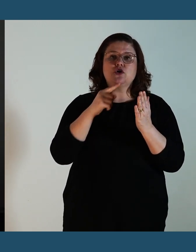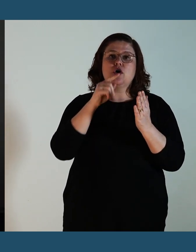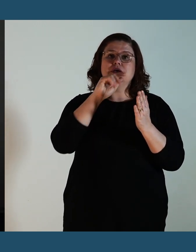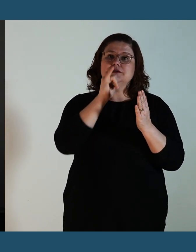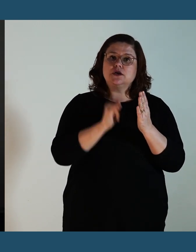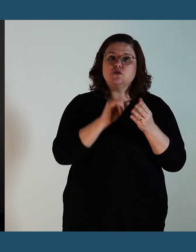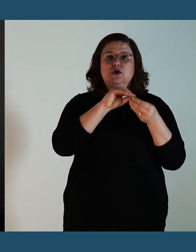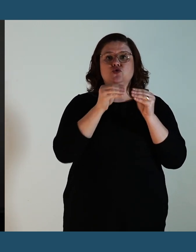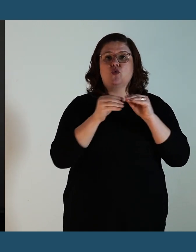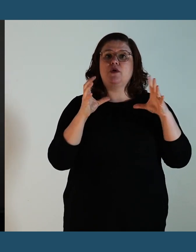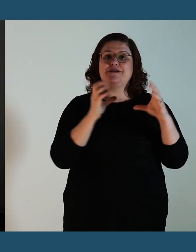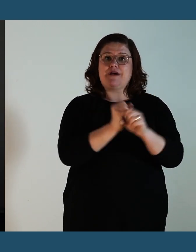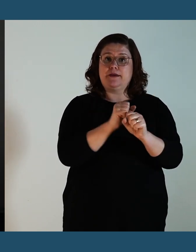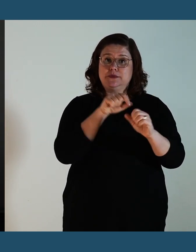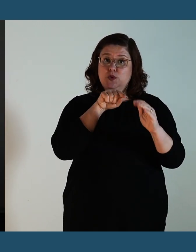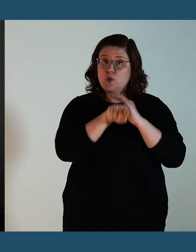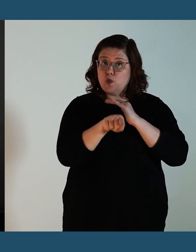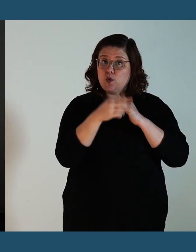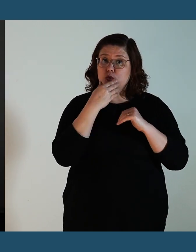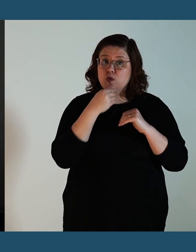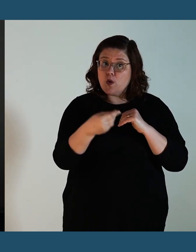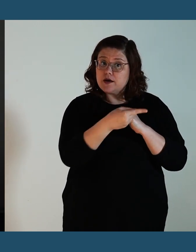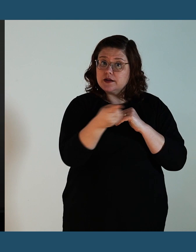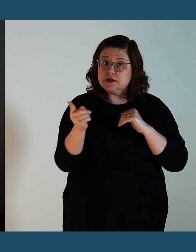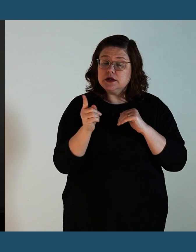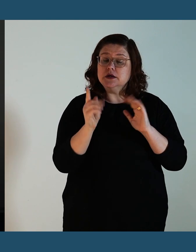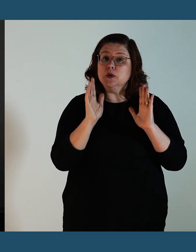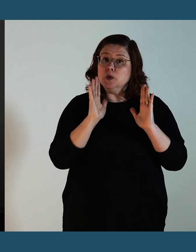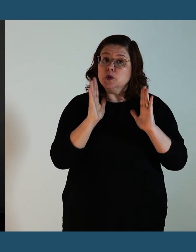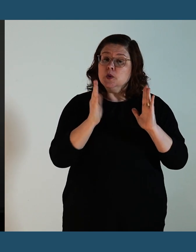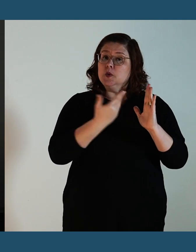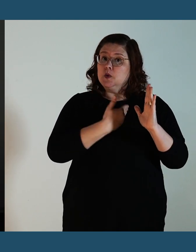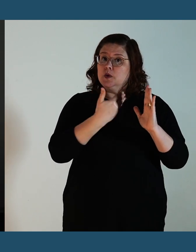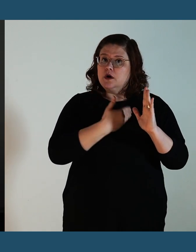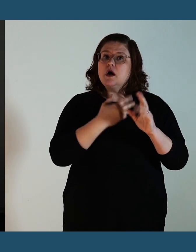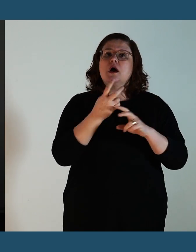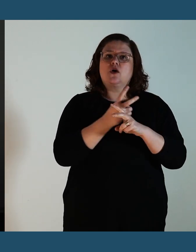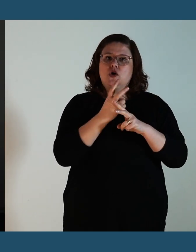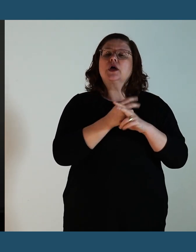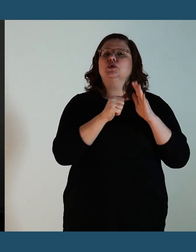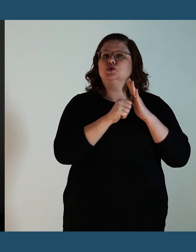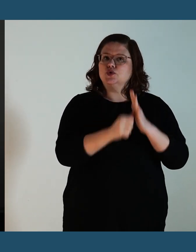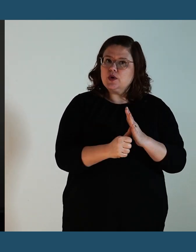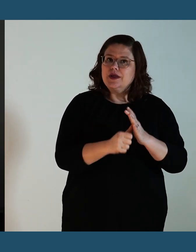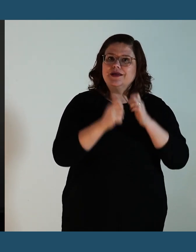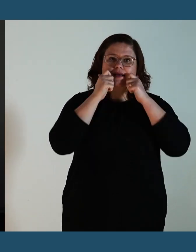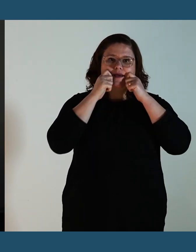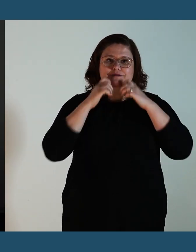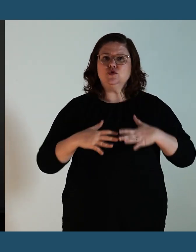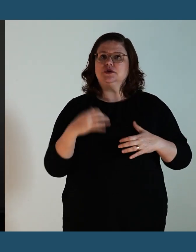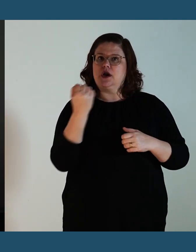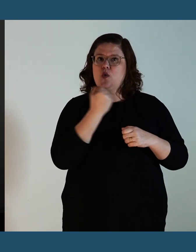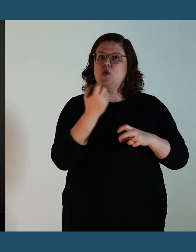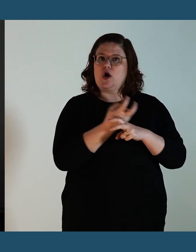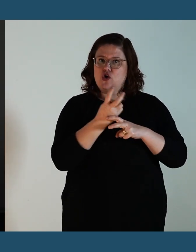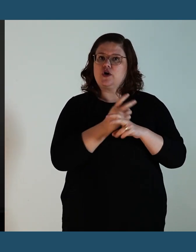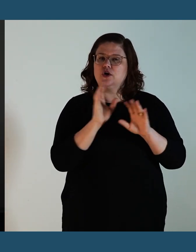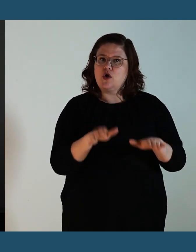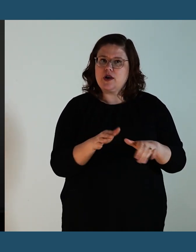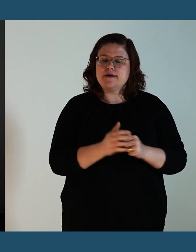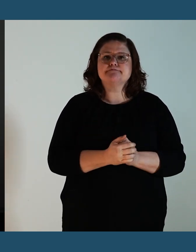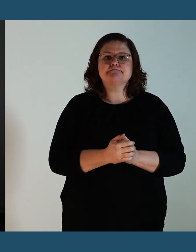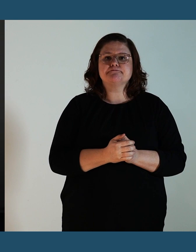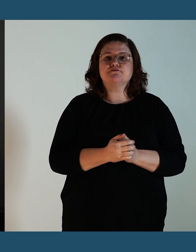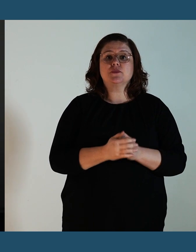ja sukupuolivähemmistöihin kuuluvista nuorista hälyttävän suuri osa on kokenut syrjintää ja fyysistä uhkaa. Vammaisten